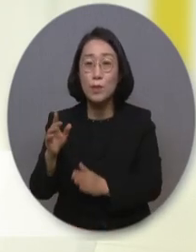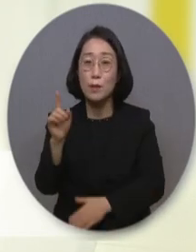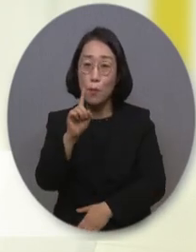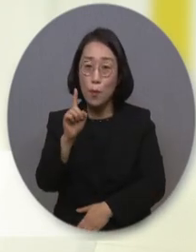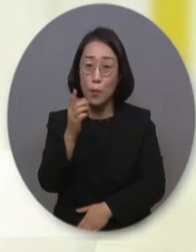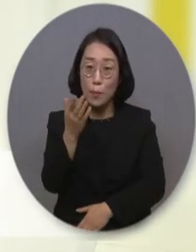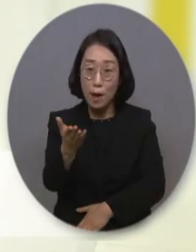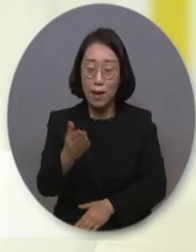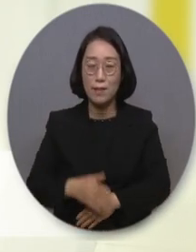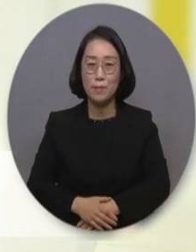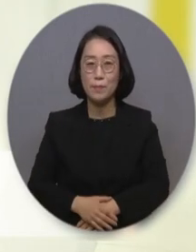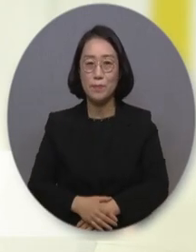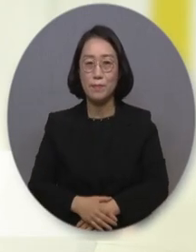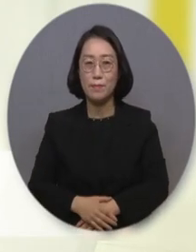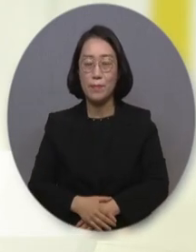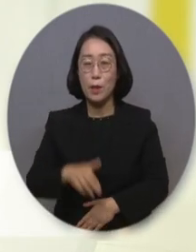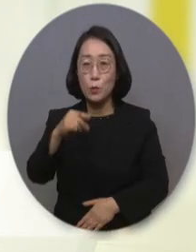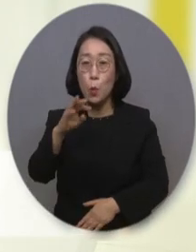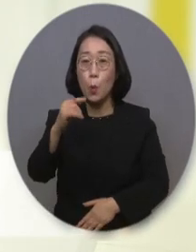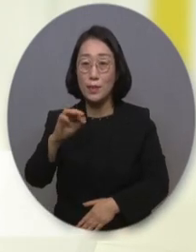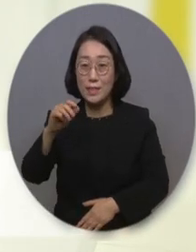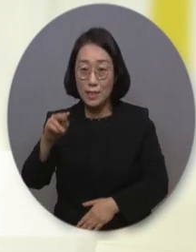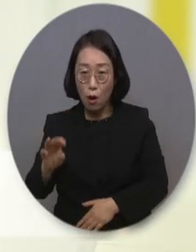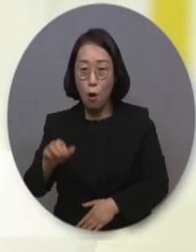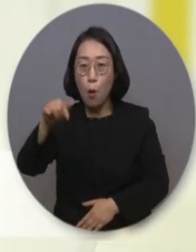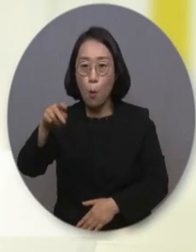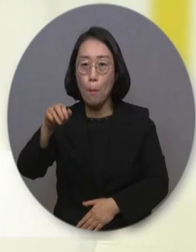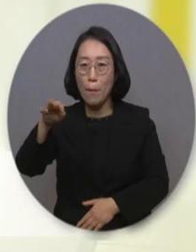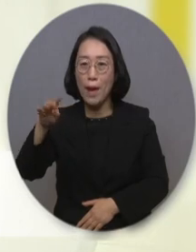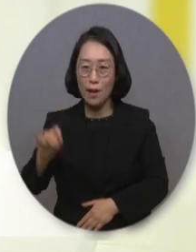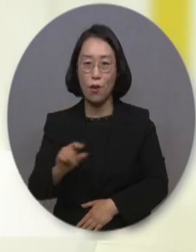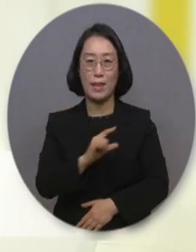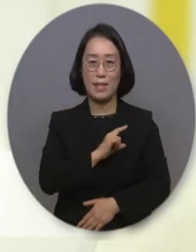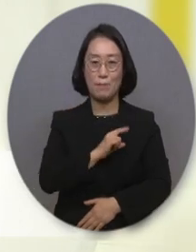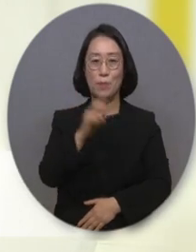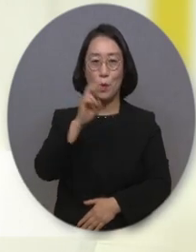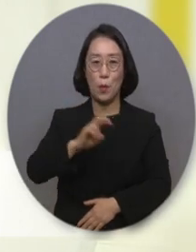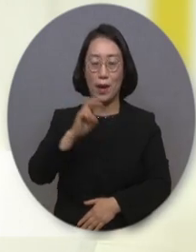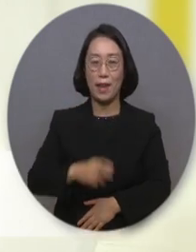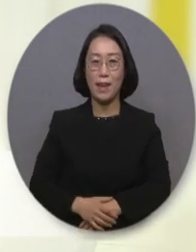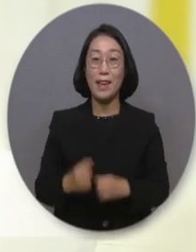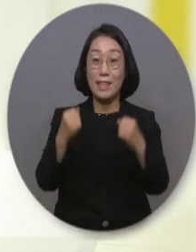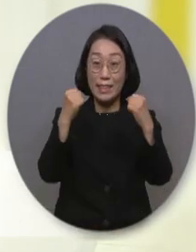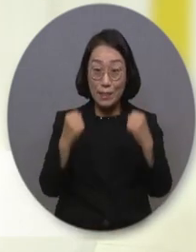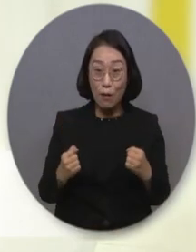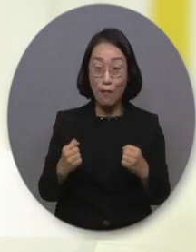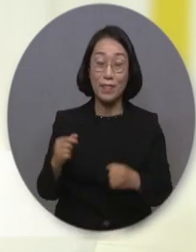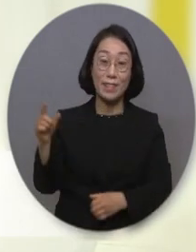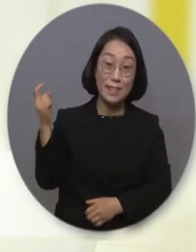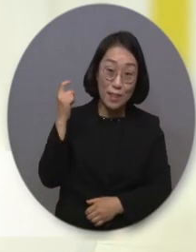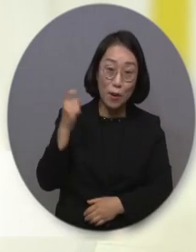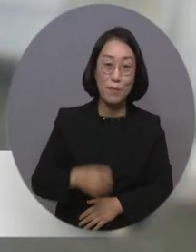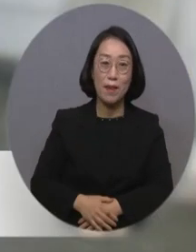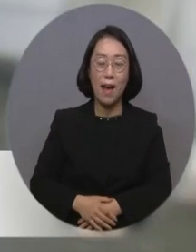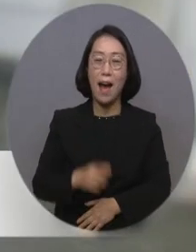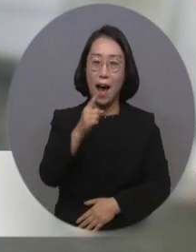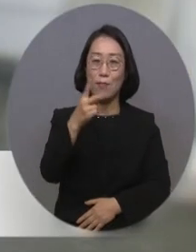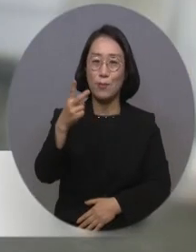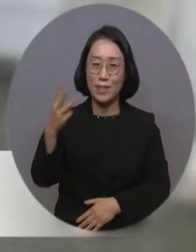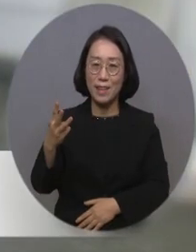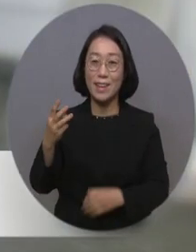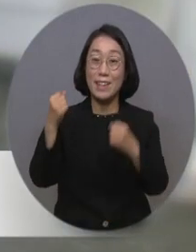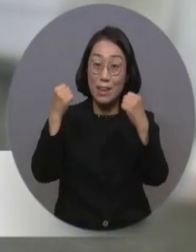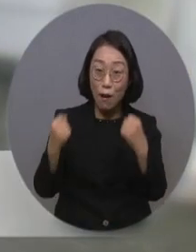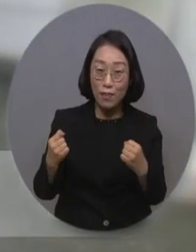노래 준비하셨나요? 좋은 성의 곰배령 하겠습니다. 자, 그럼 응원의 소리 한번 듣고 예. 노래 듣겠습니다. 예. 예. 하나, 둘, 셋,